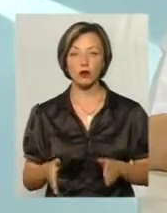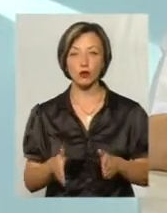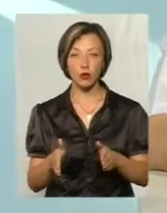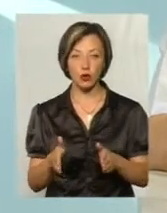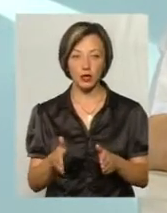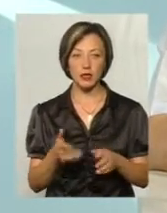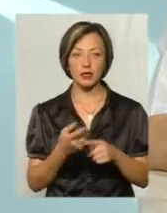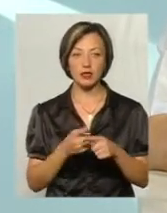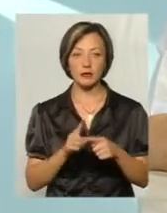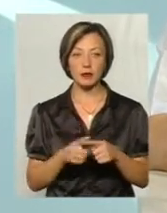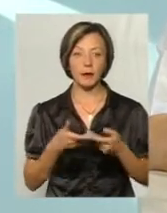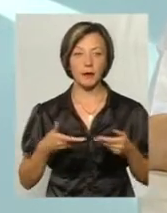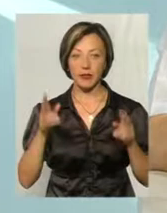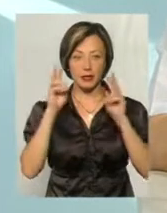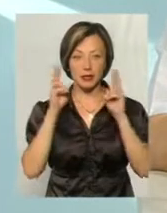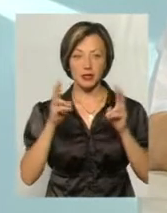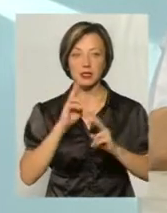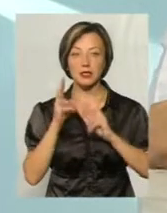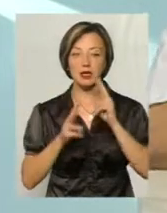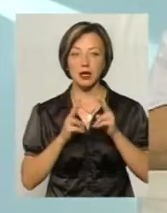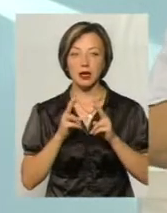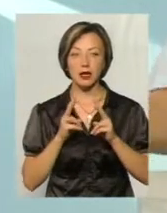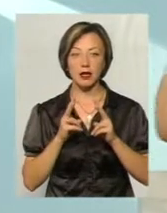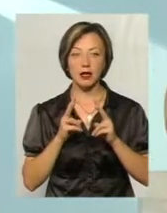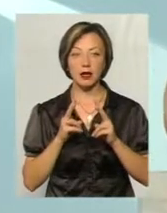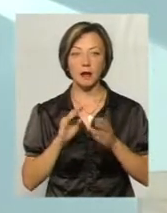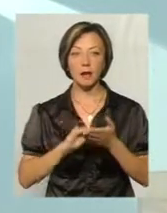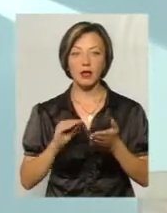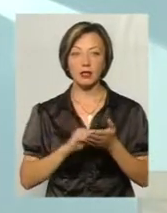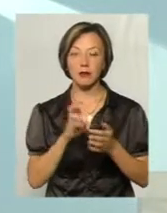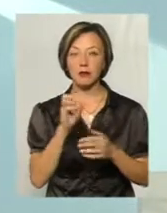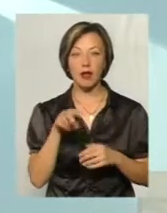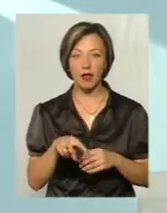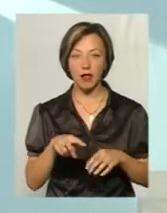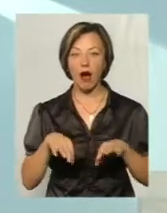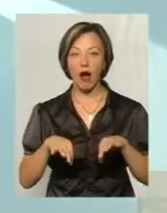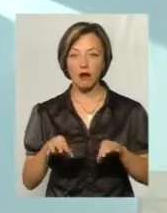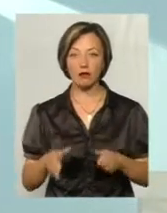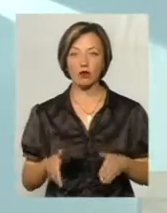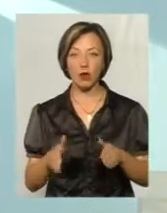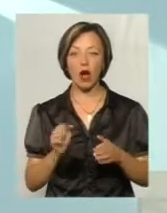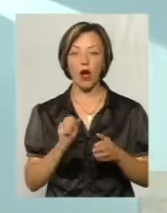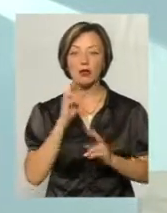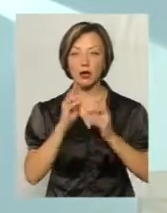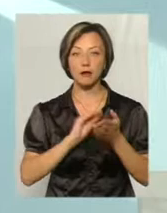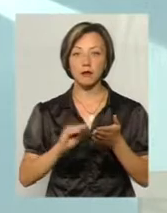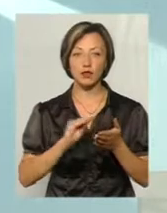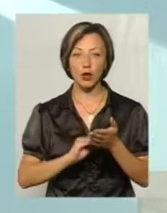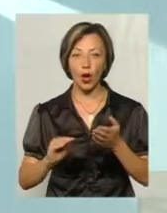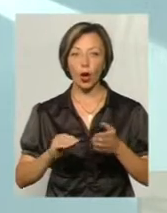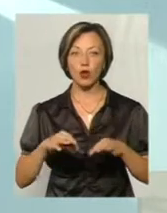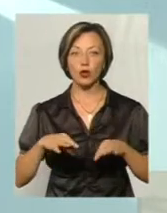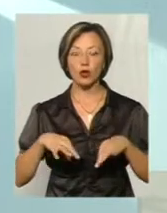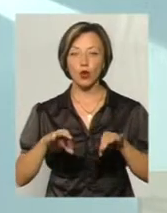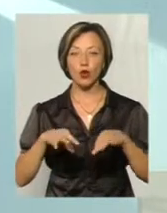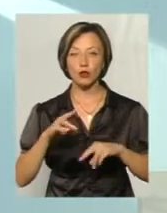організація, ми не знаємо. Скарги пише не «Білавтодор», а пише скарги від дорожньо-будівельного треста